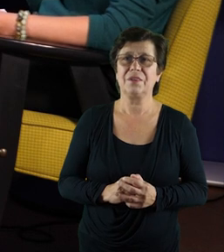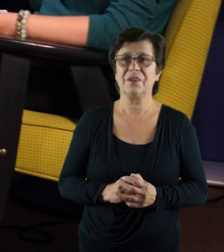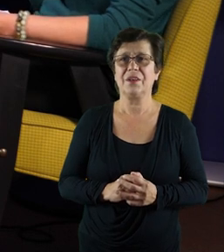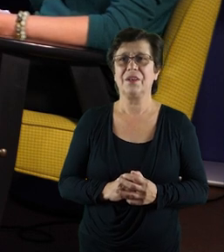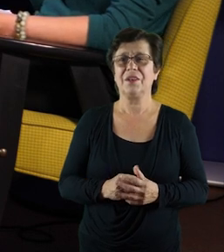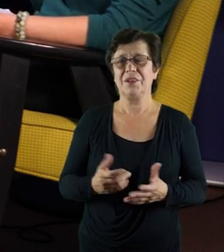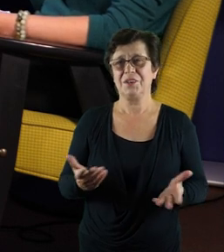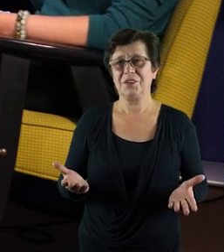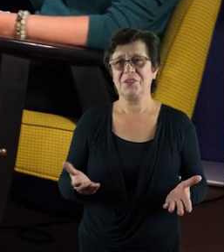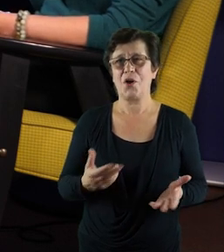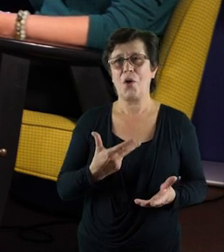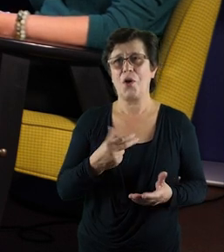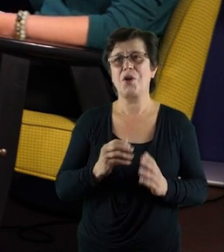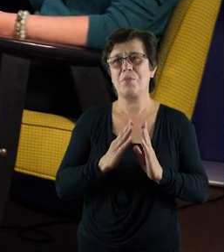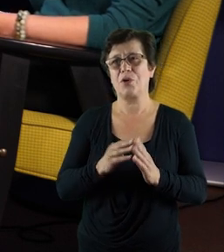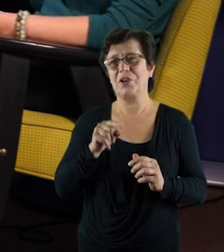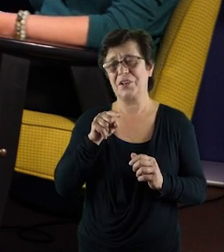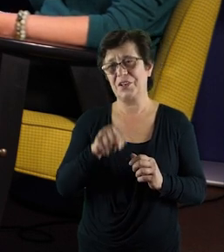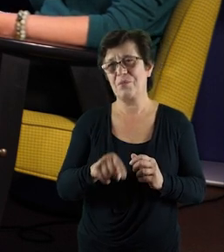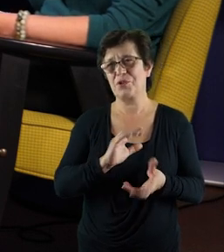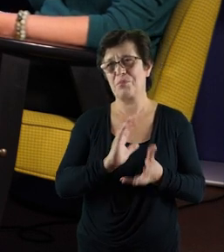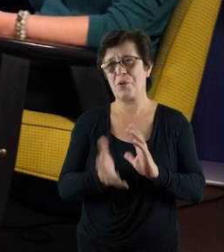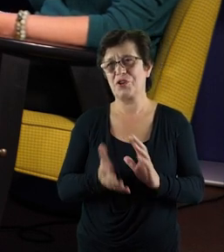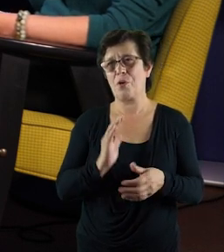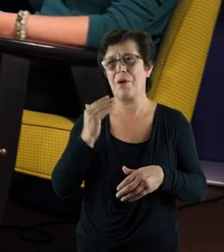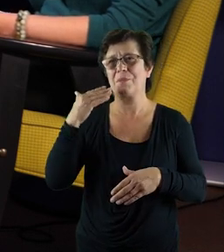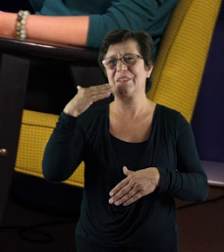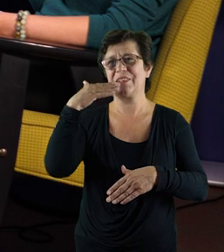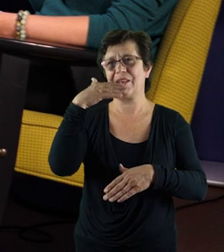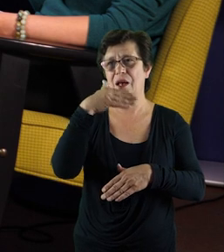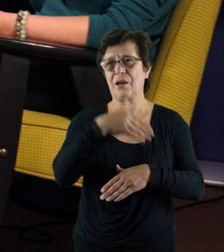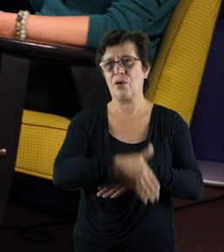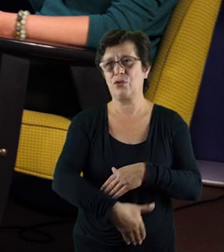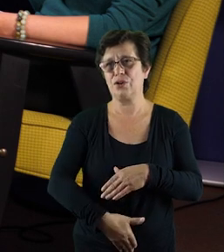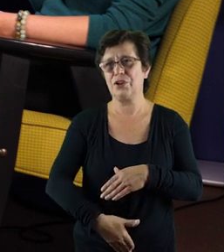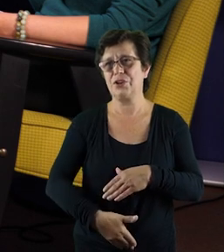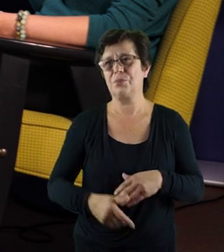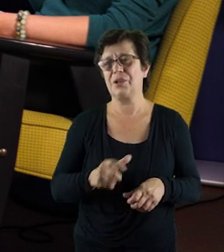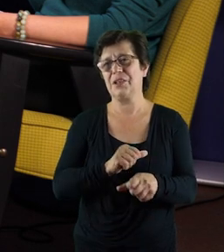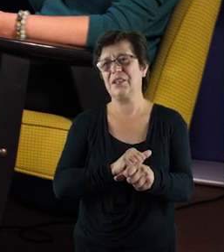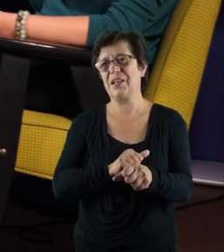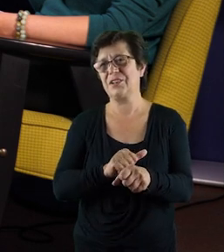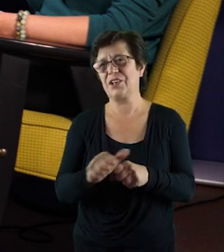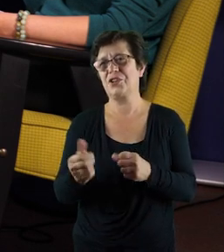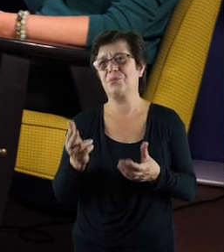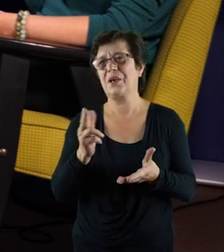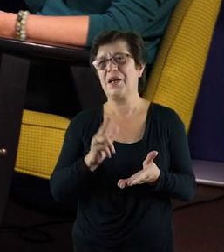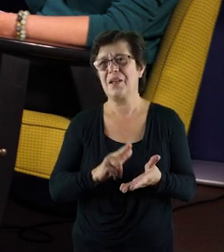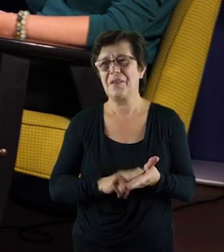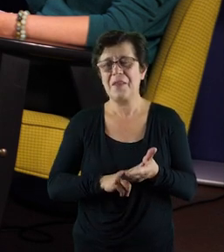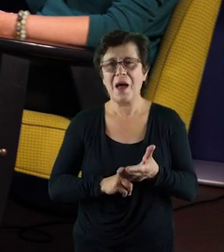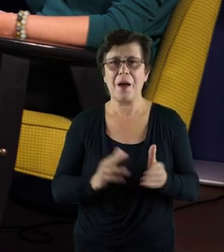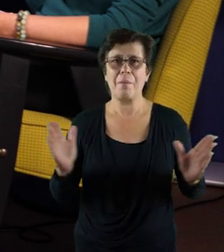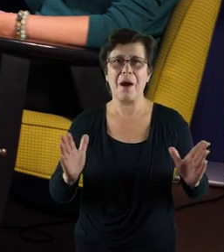No i proszę, i tym sposobem zatoczyliśmy krąg i znowu jesteśmy na, w Małej Ziemiańskiej